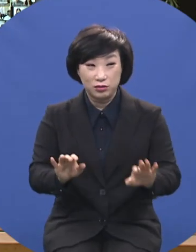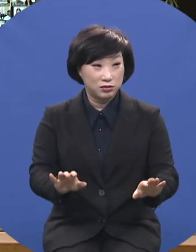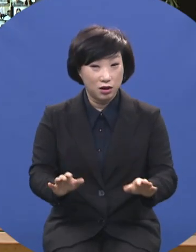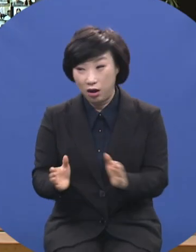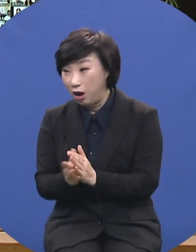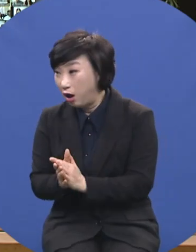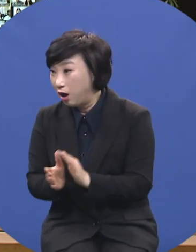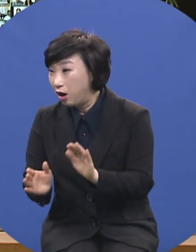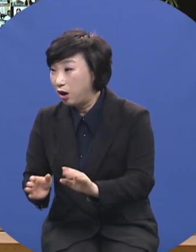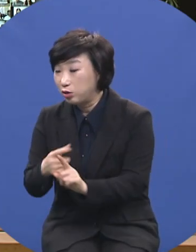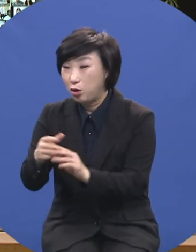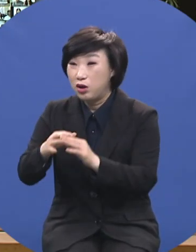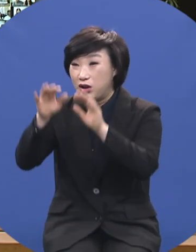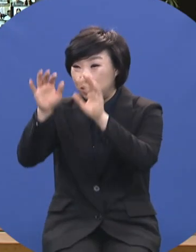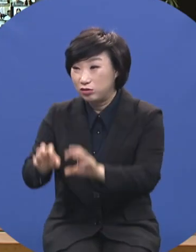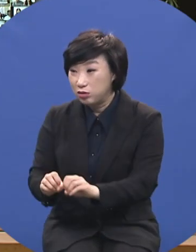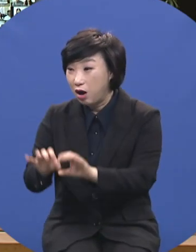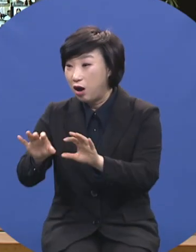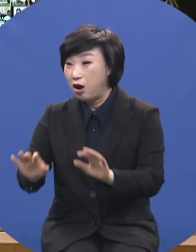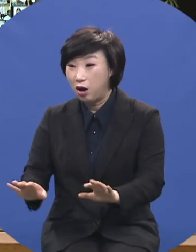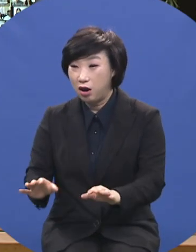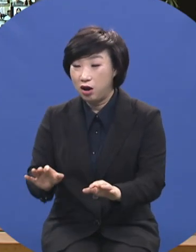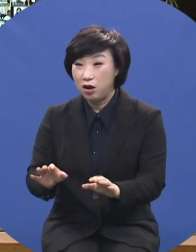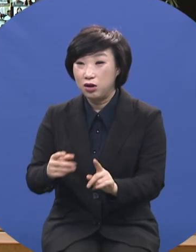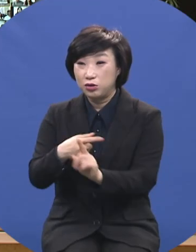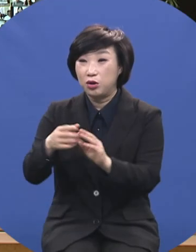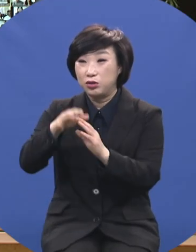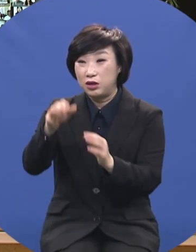교회가 눈이 많이 와서 그 넓은